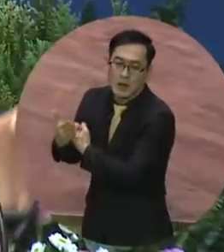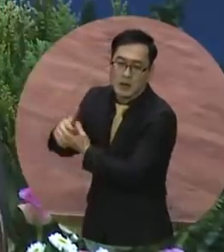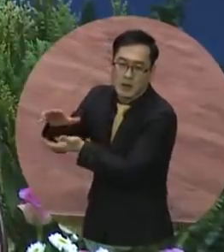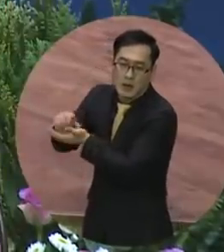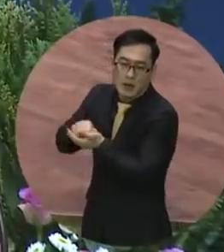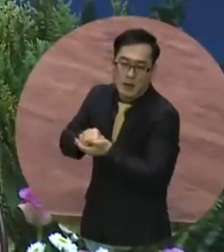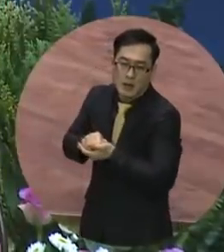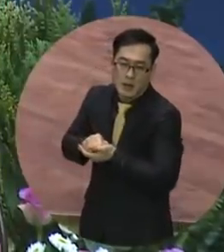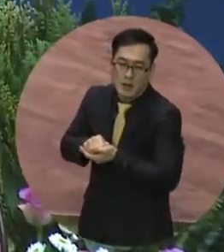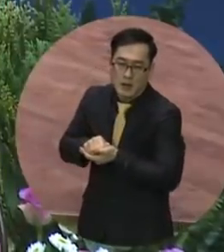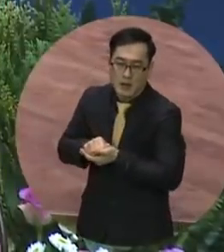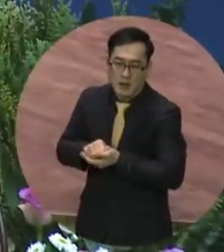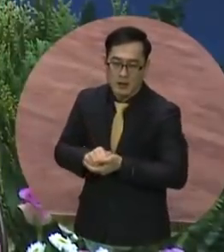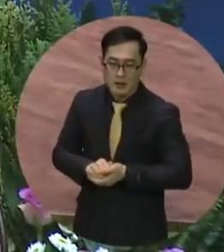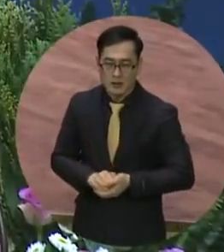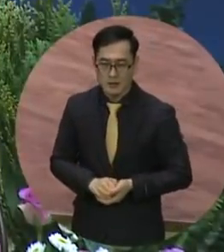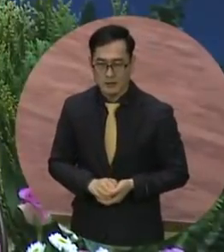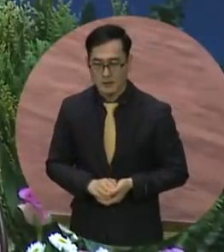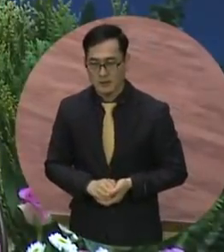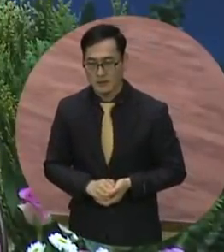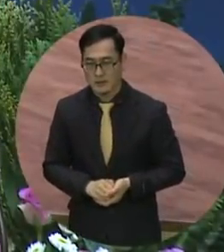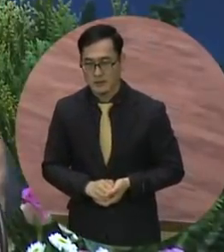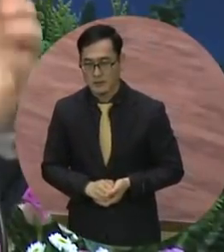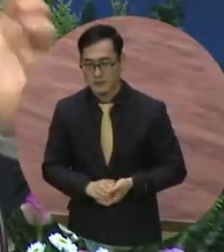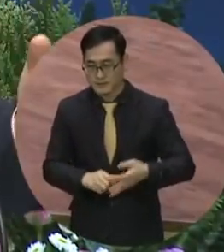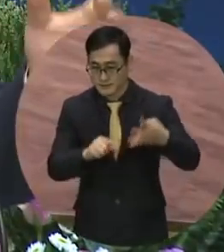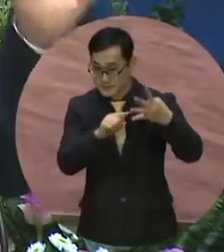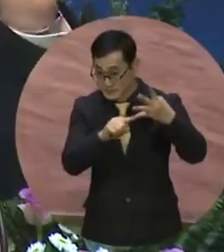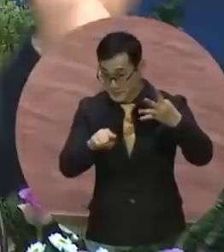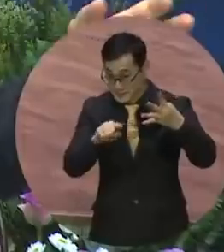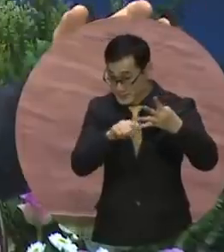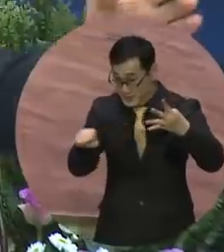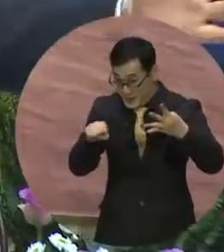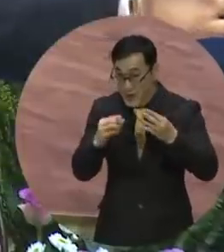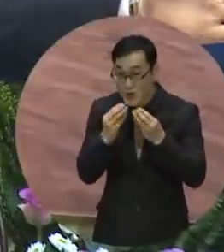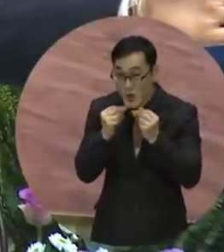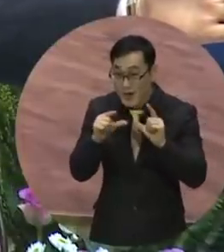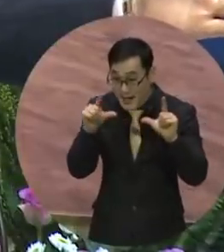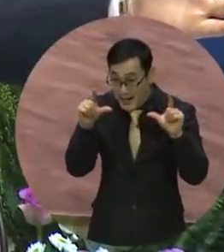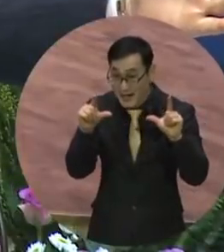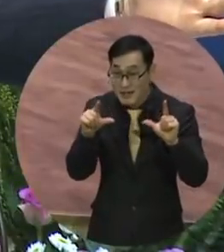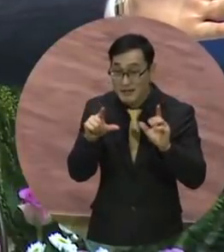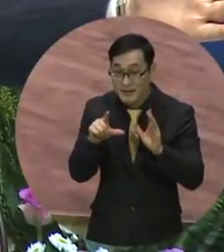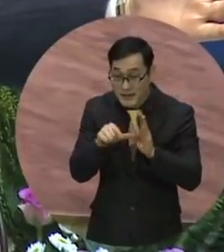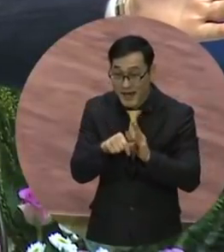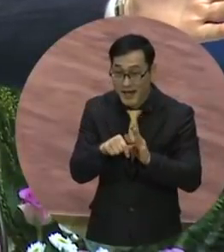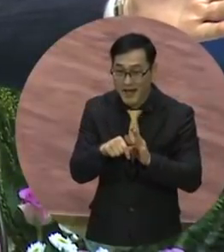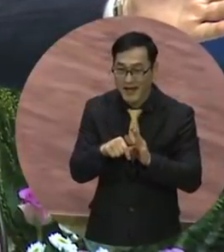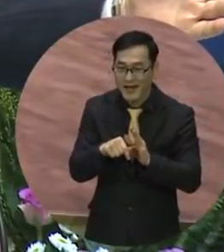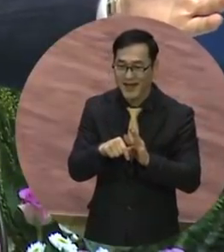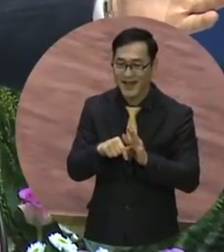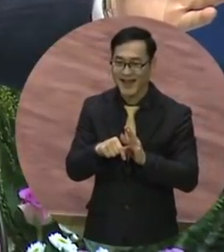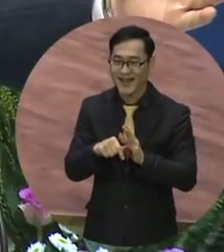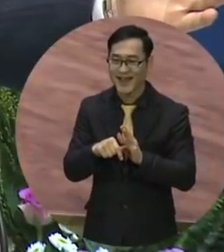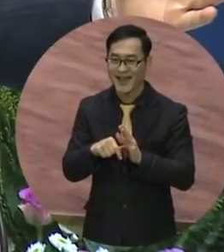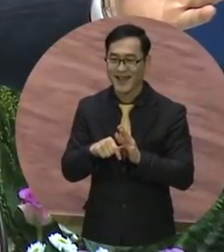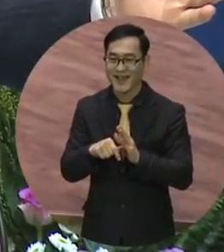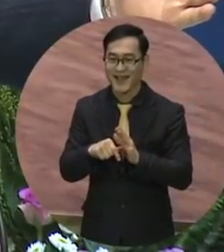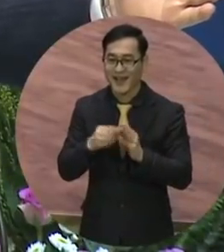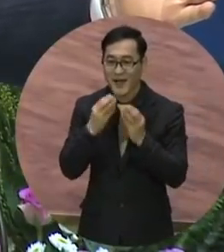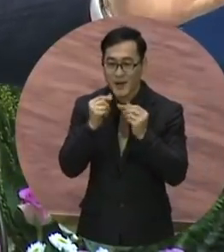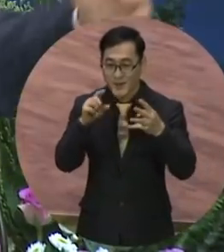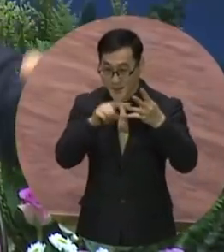마지막 토요일은 당회도 하지 마세요. 장로회, 무슨 교육자들 명심하세요. 마지막 주